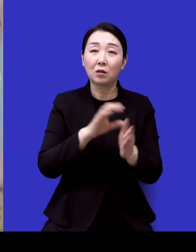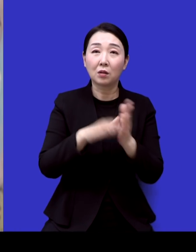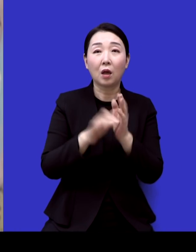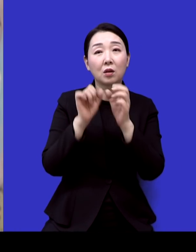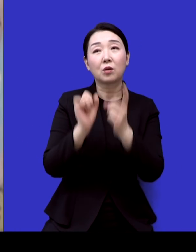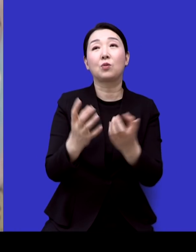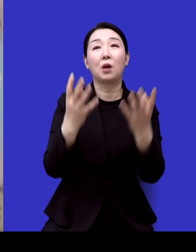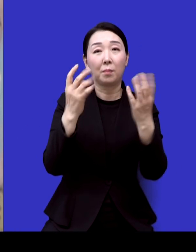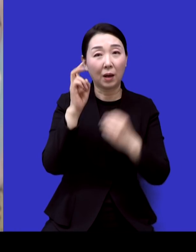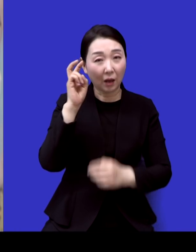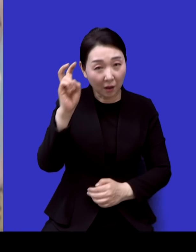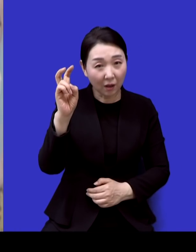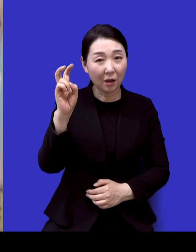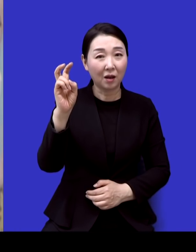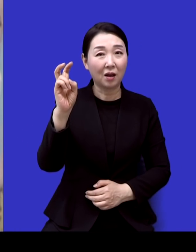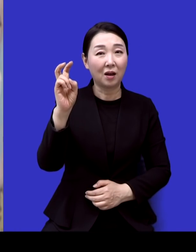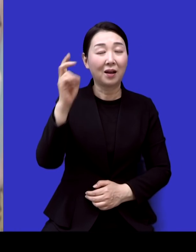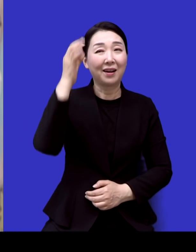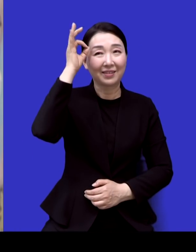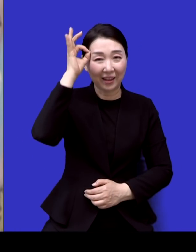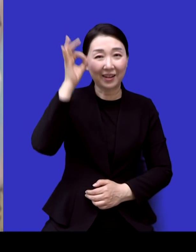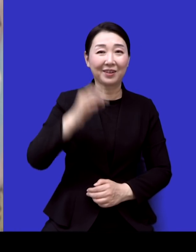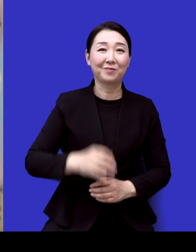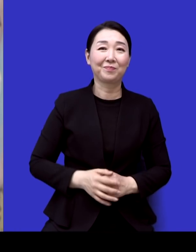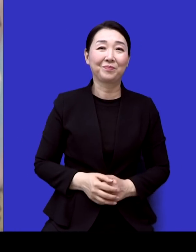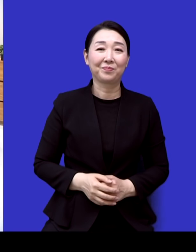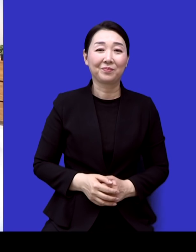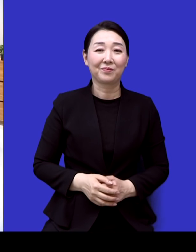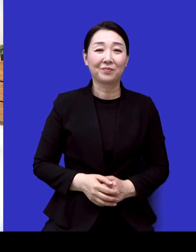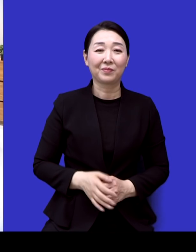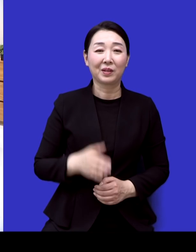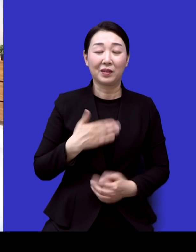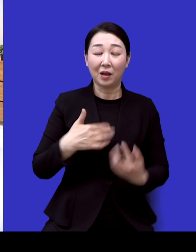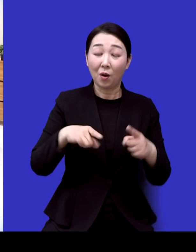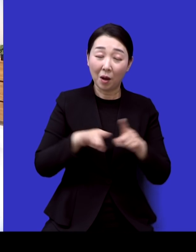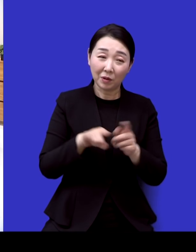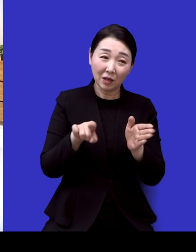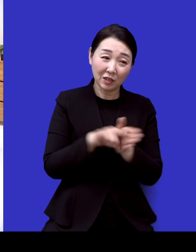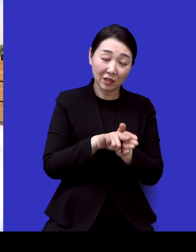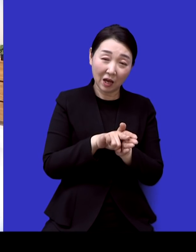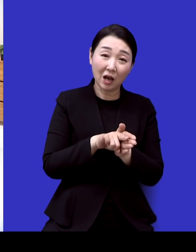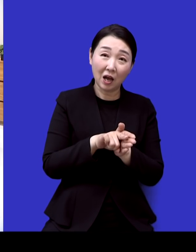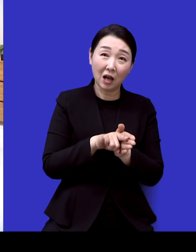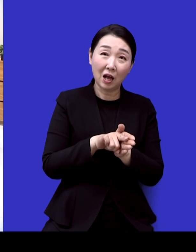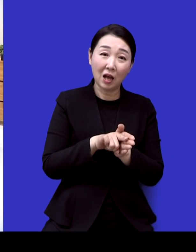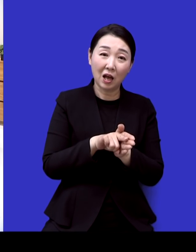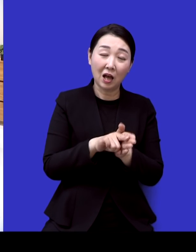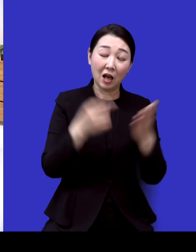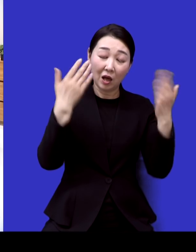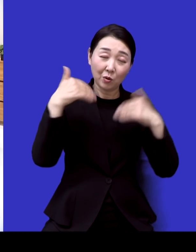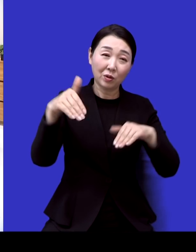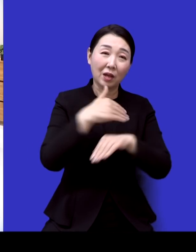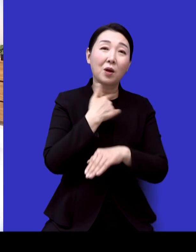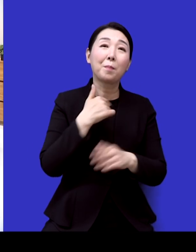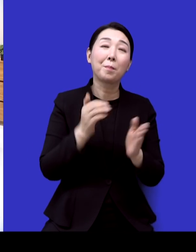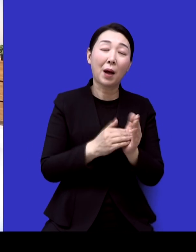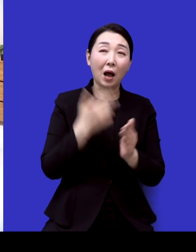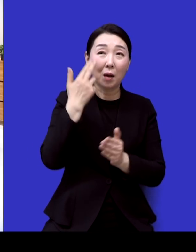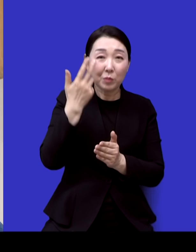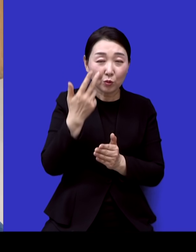기회들이 생길까 예. 마음 생각이 들어서 저와 함께 신학교 다니던 미국인 친구들 3명, 저까지